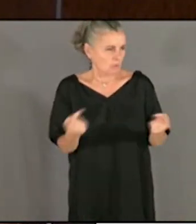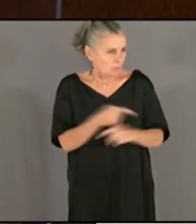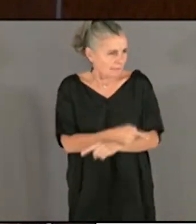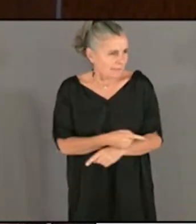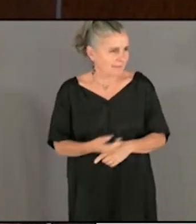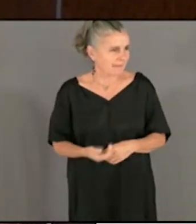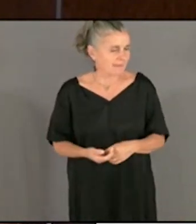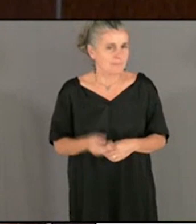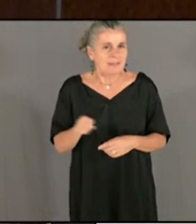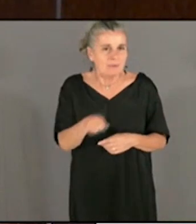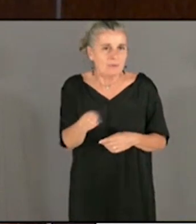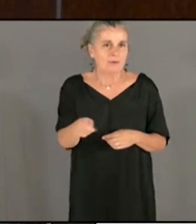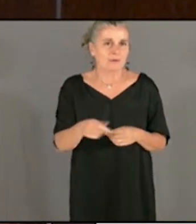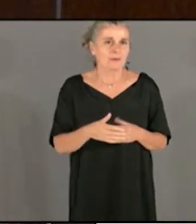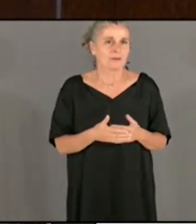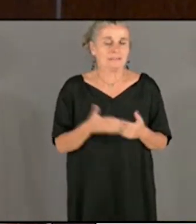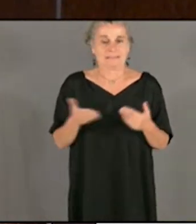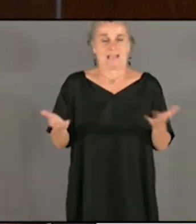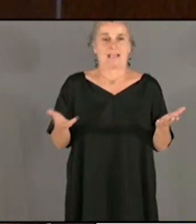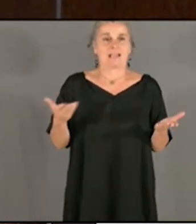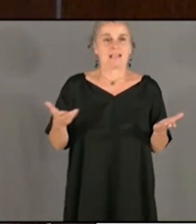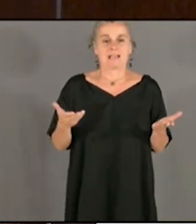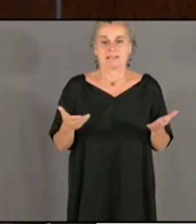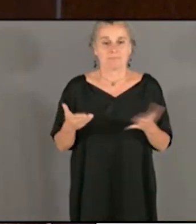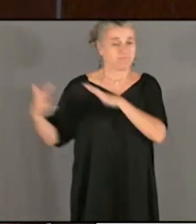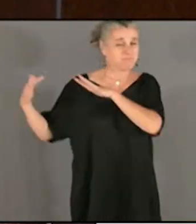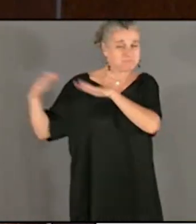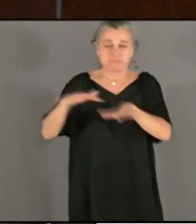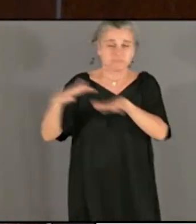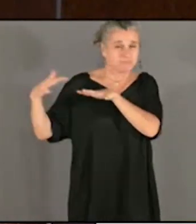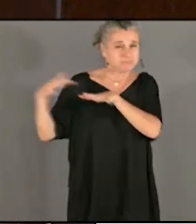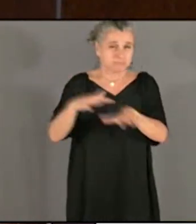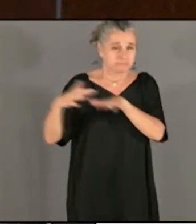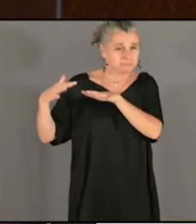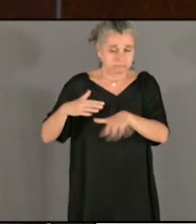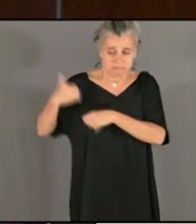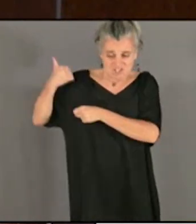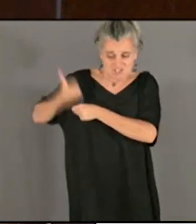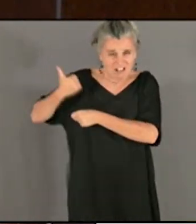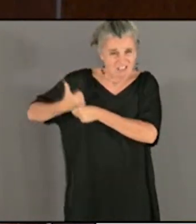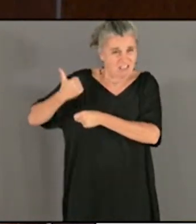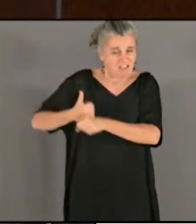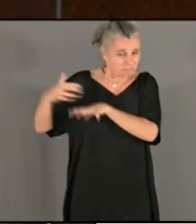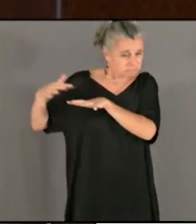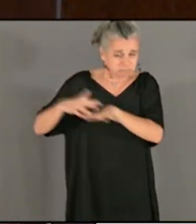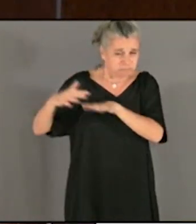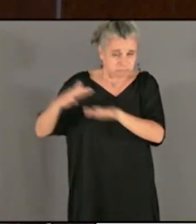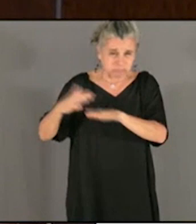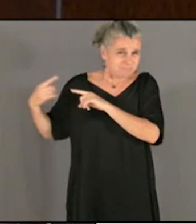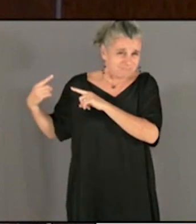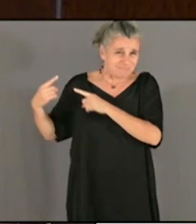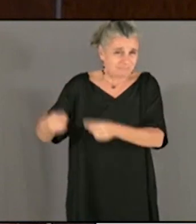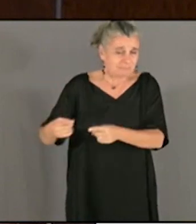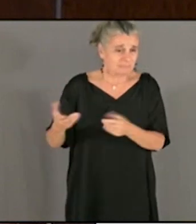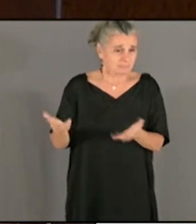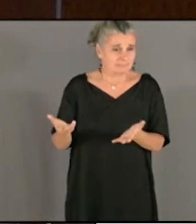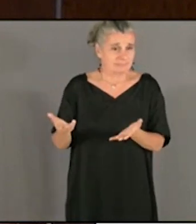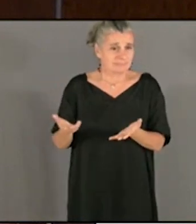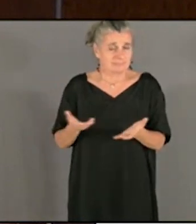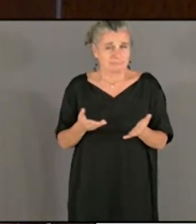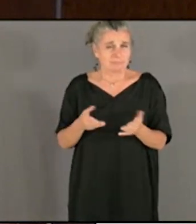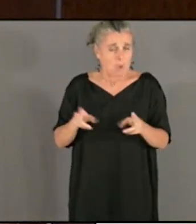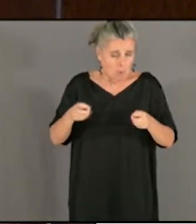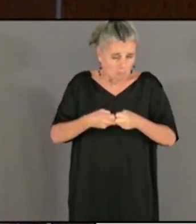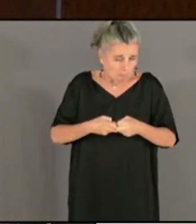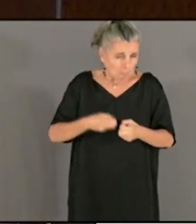passe. Une émigration chaque année plus massive, plus conquérante, plus coûteuse dans tous les domaines. Donc